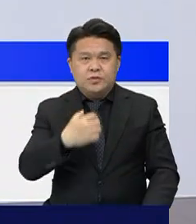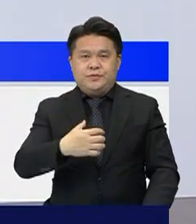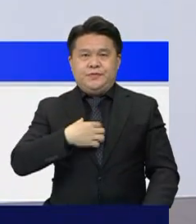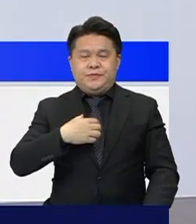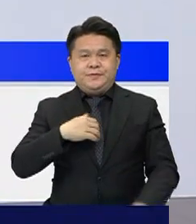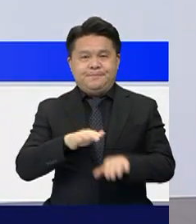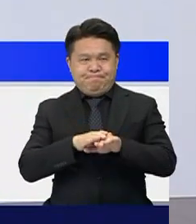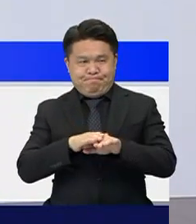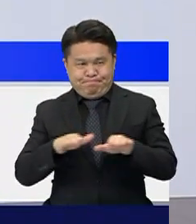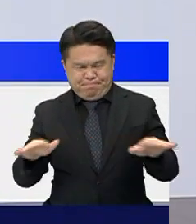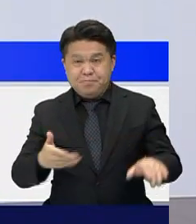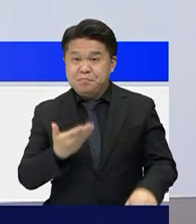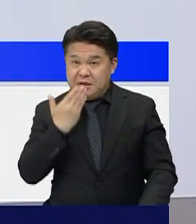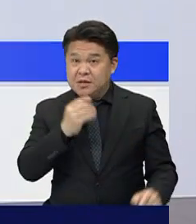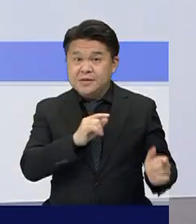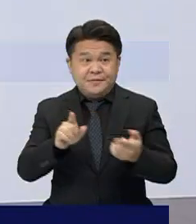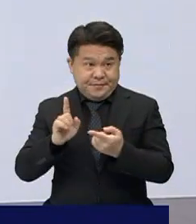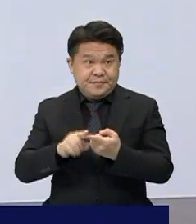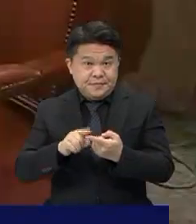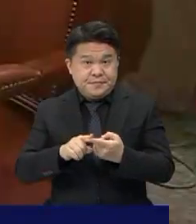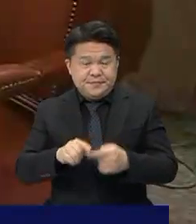이런 위기를 극복해 나갈 수 있는지.